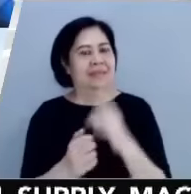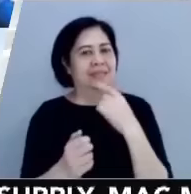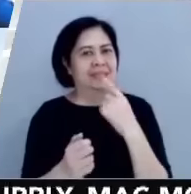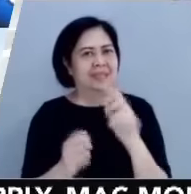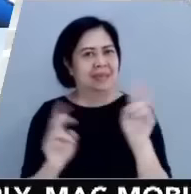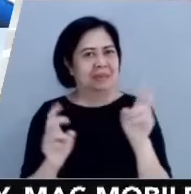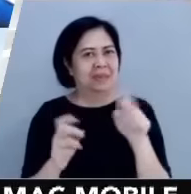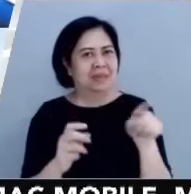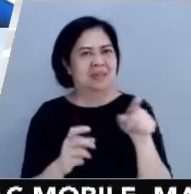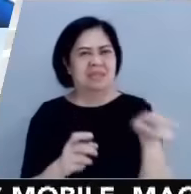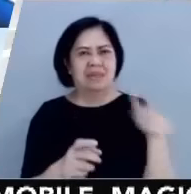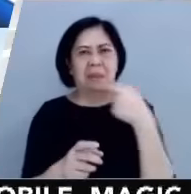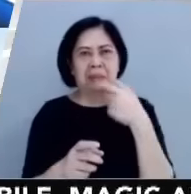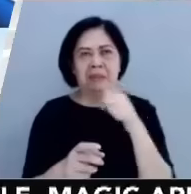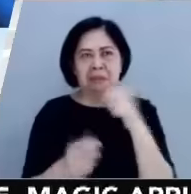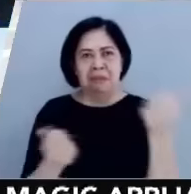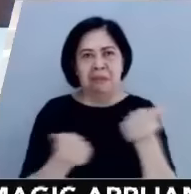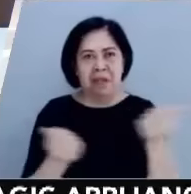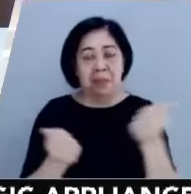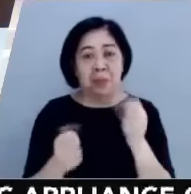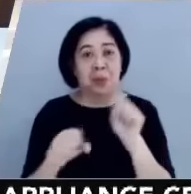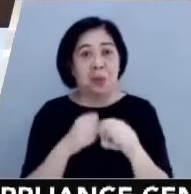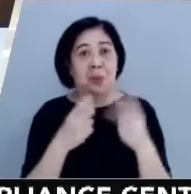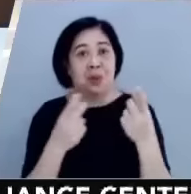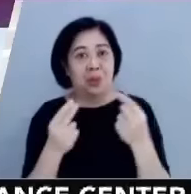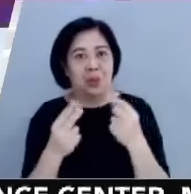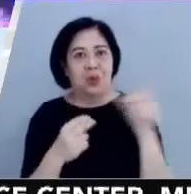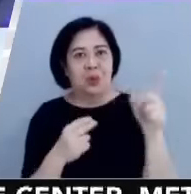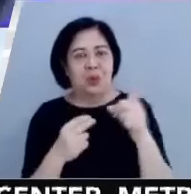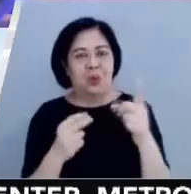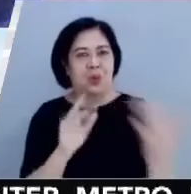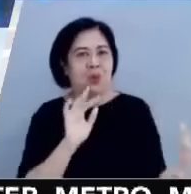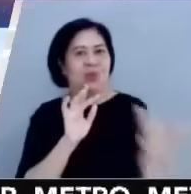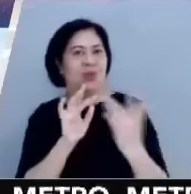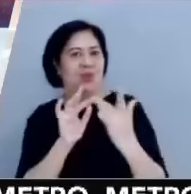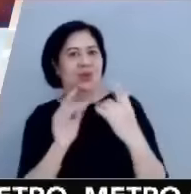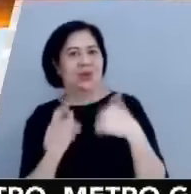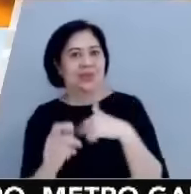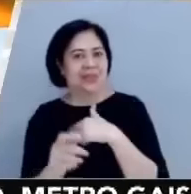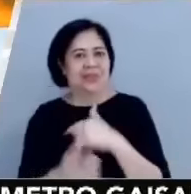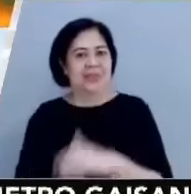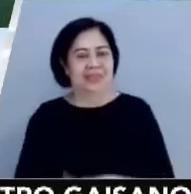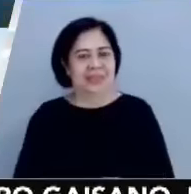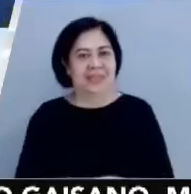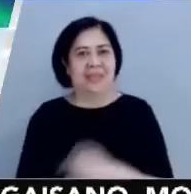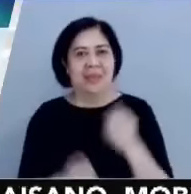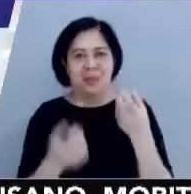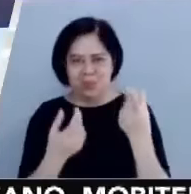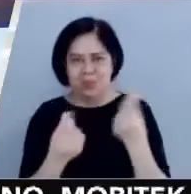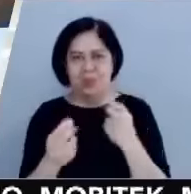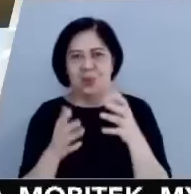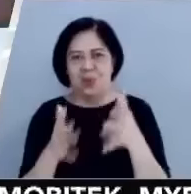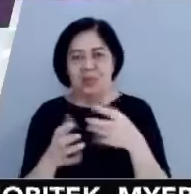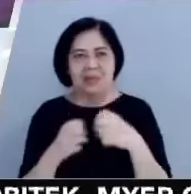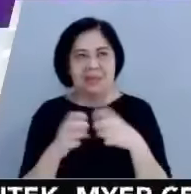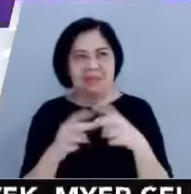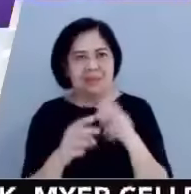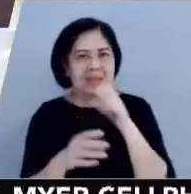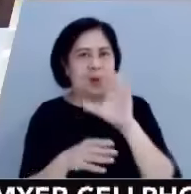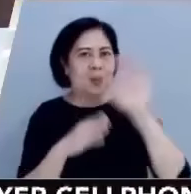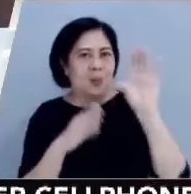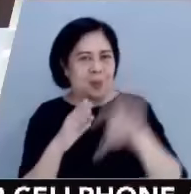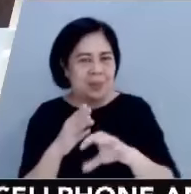available so ang ginawa sila yung nag-reach out sa amin gumawa ng paraan kahit hindi sila kumpleto makapag-guest